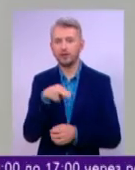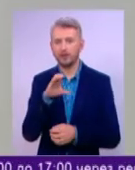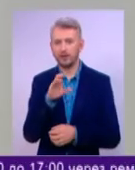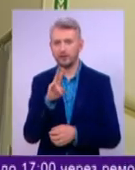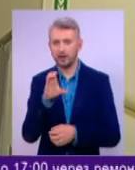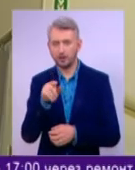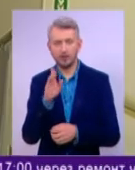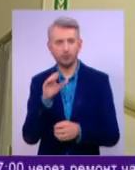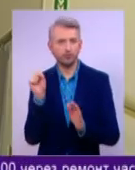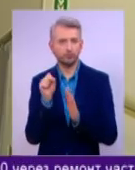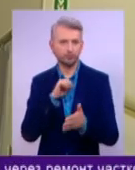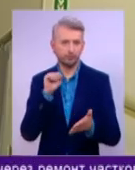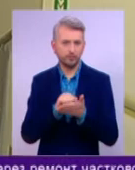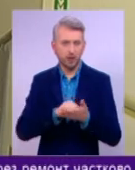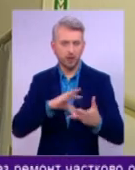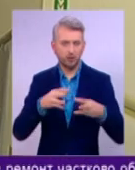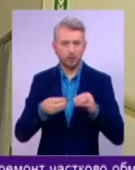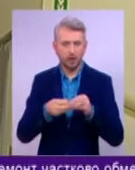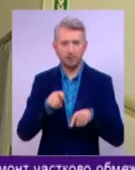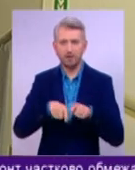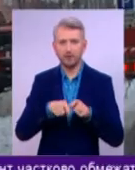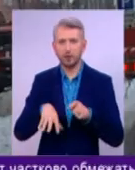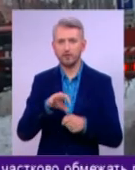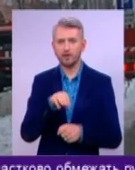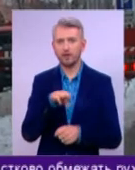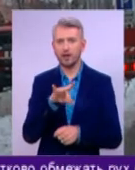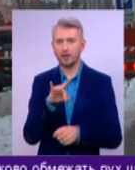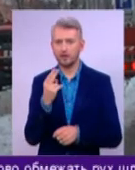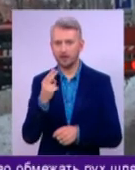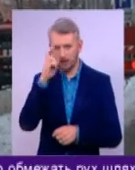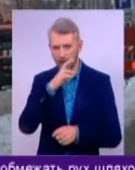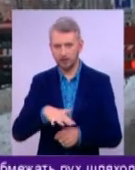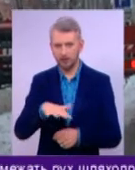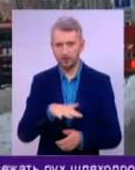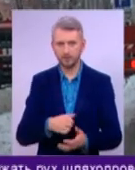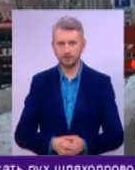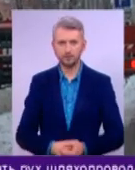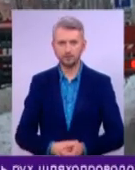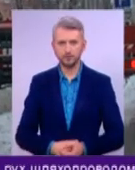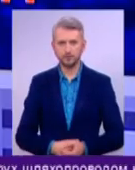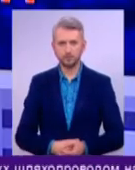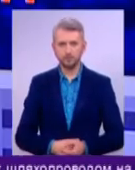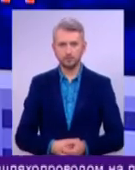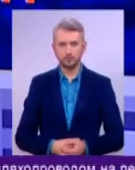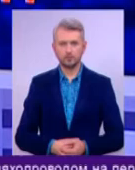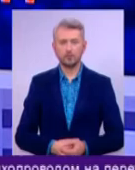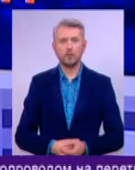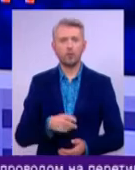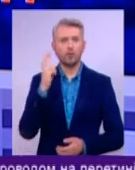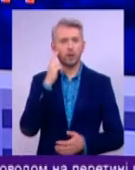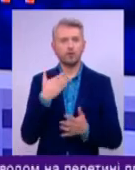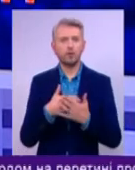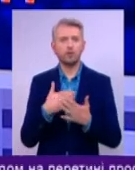будуть викладені результати перевірок всіх ТРЦ країни. Ольга Киселевич, Андрій Гегеля, телеканал Київ. У Києві